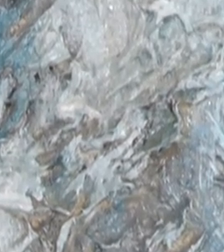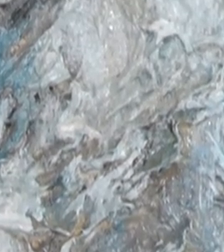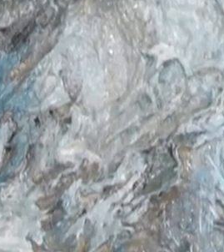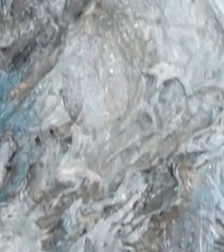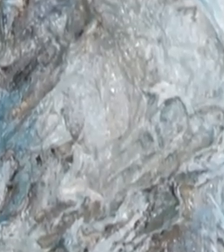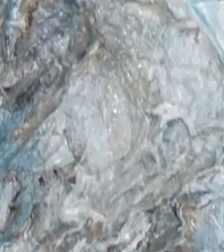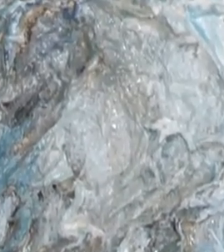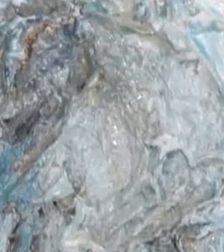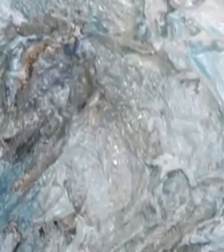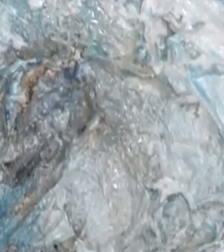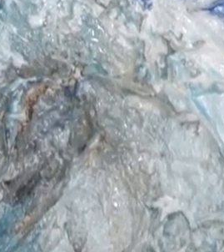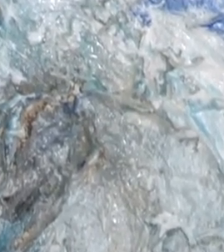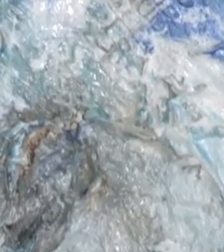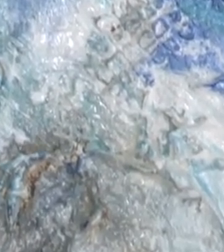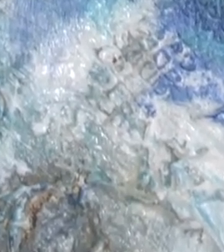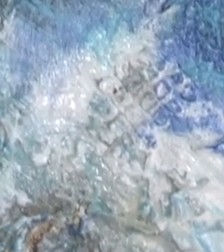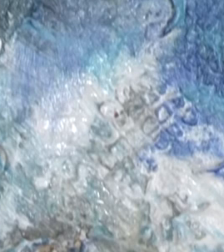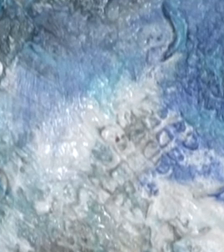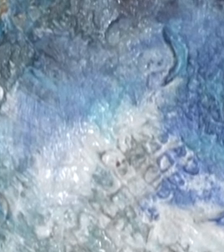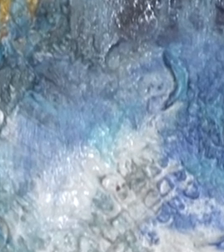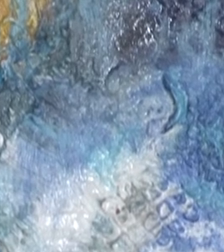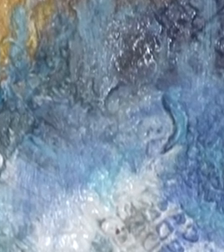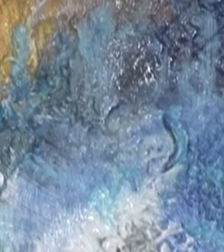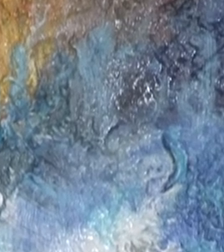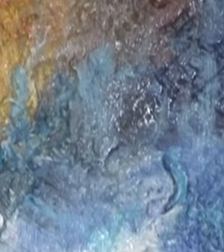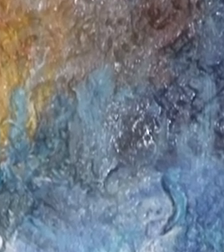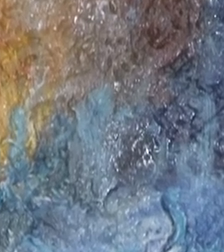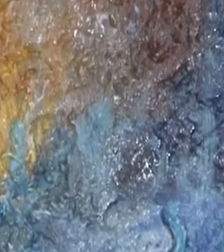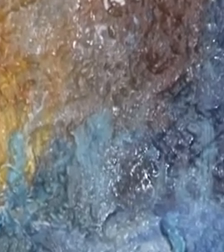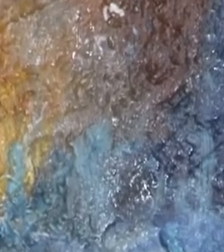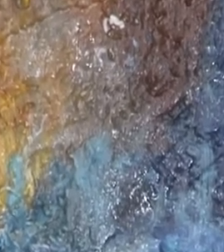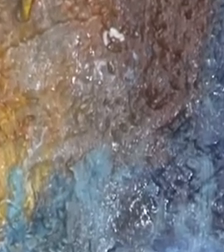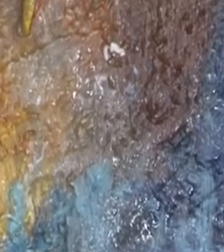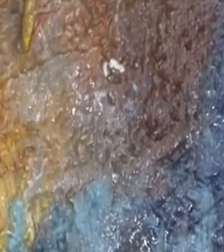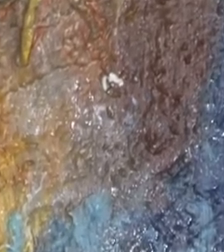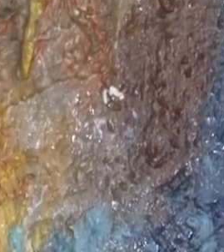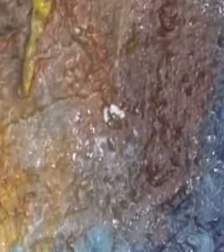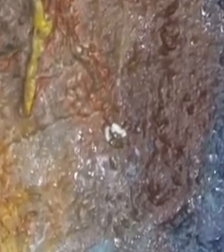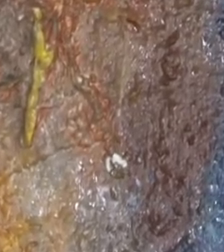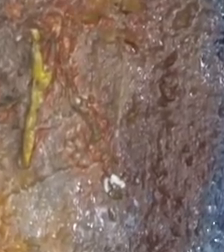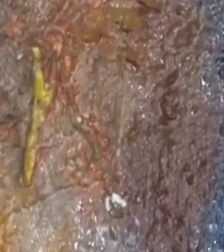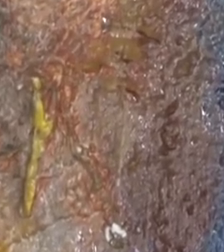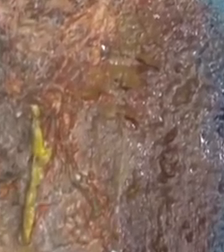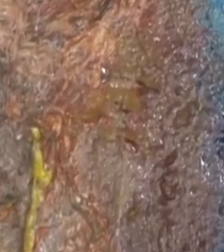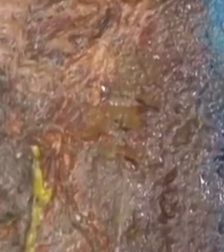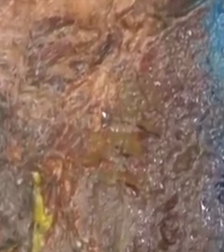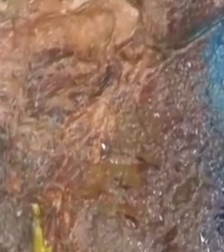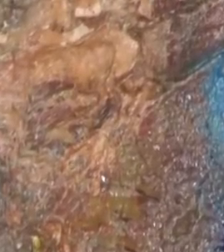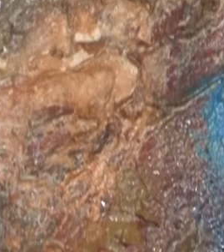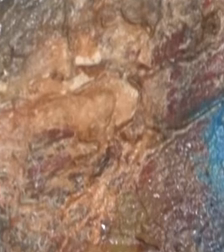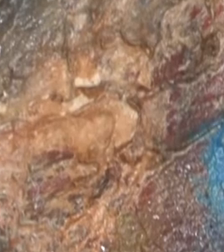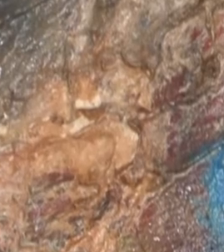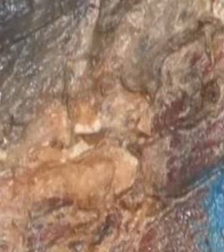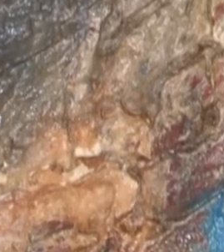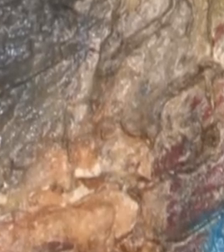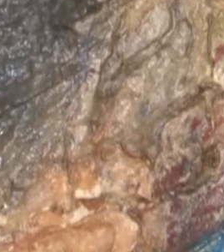i emocjonalnych przeczuć i odczuć. W jego pracach można odnaleźć archetypiczne wręcz lęki, i obawy, pragnienia, marzenia, które